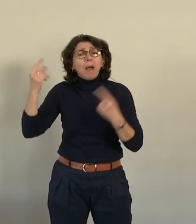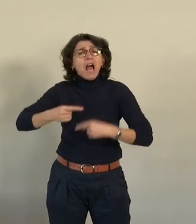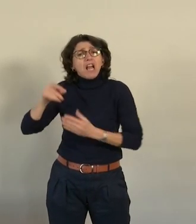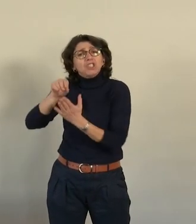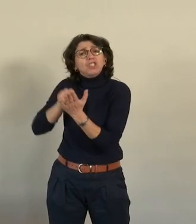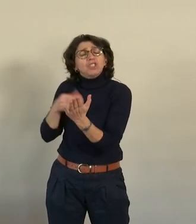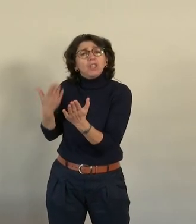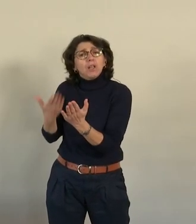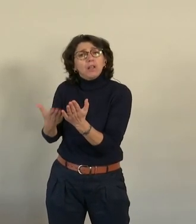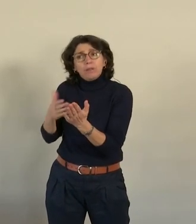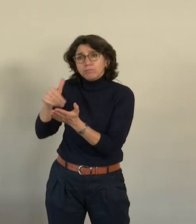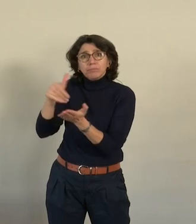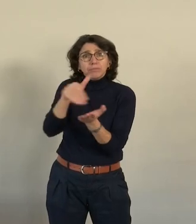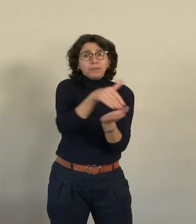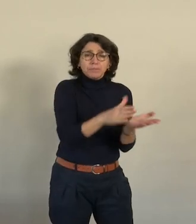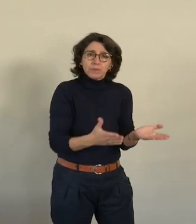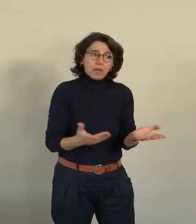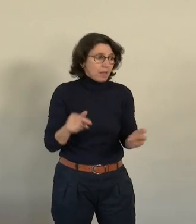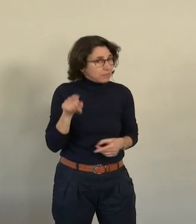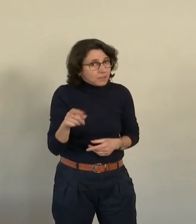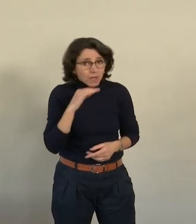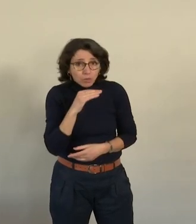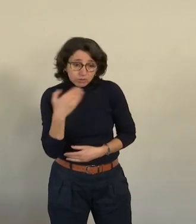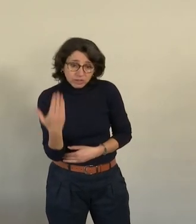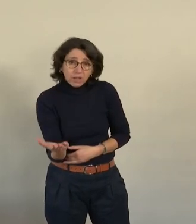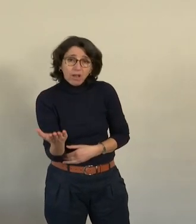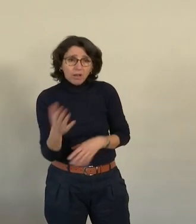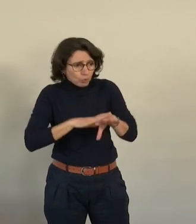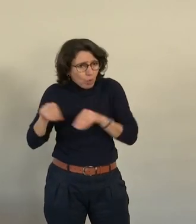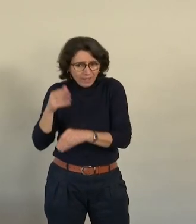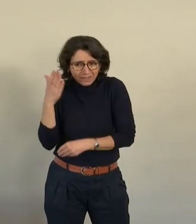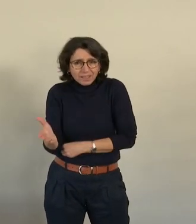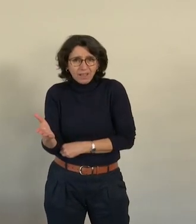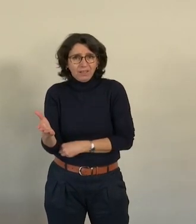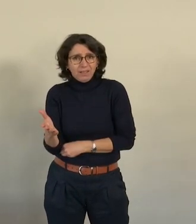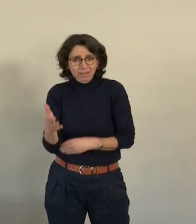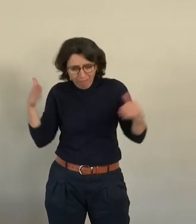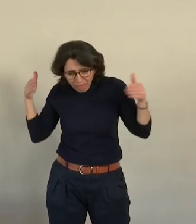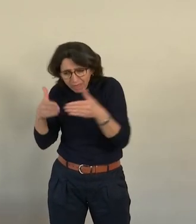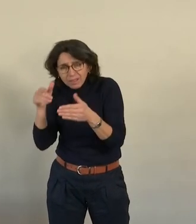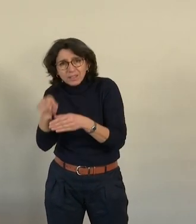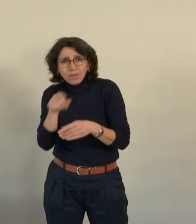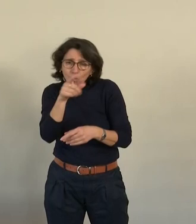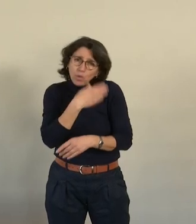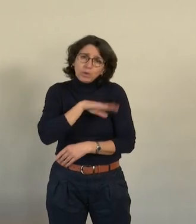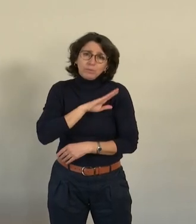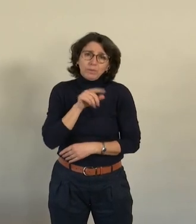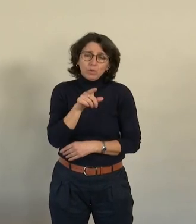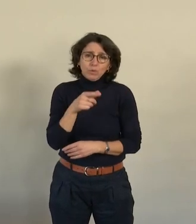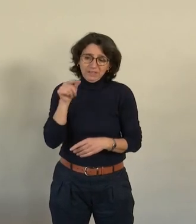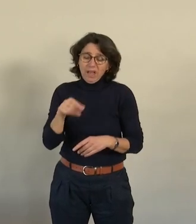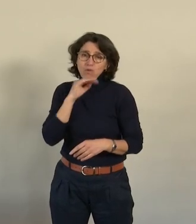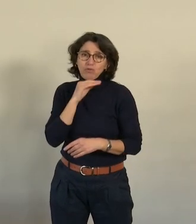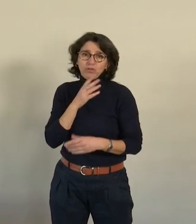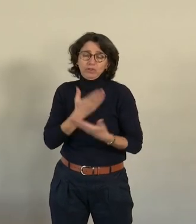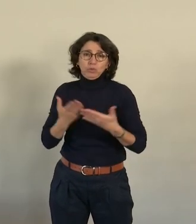pas qu'il y a un peu plus d'urgence et de concret à s'attaquer à cela dont vous êtes responsable plutôt